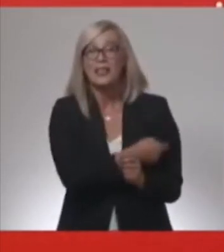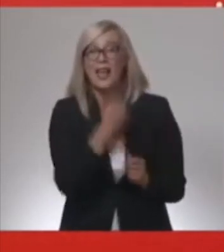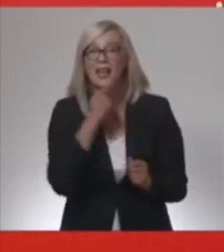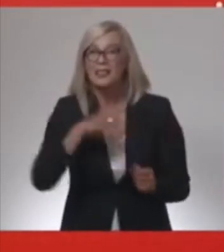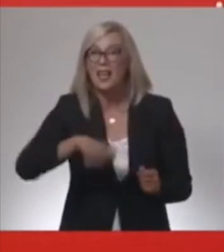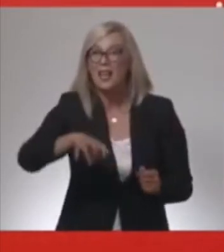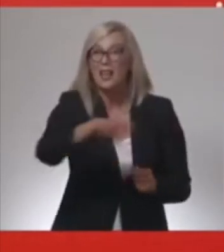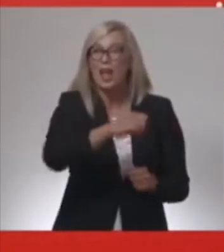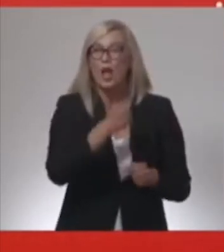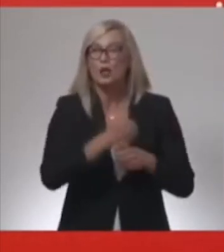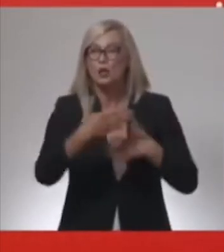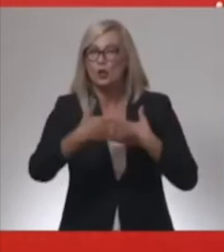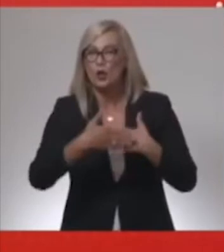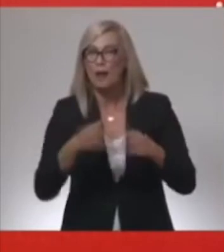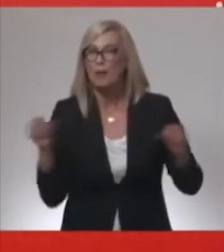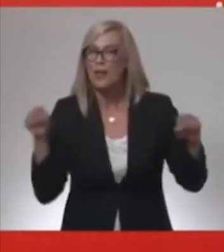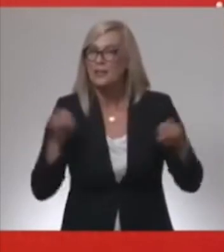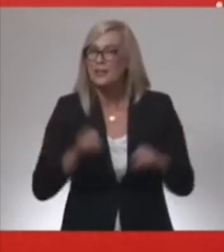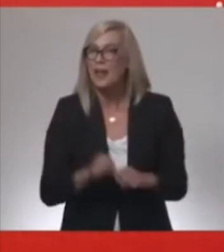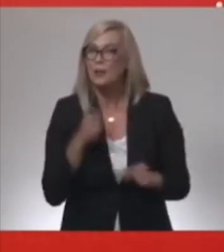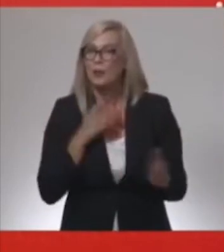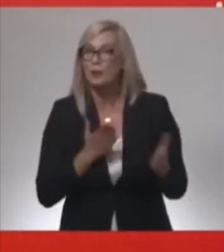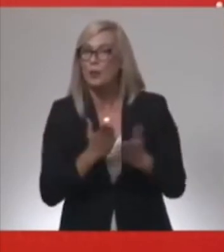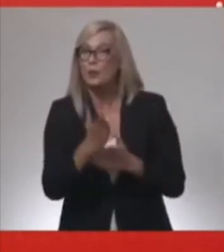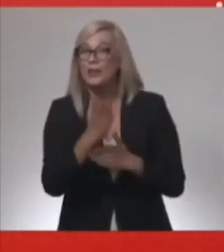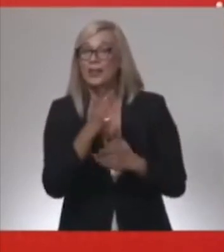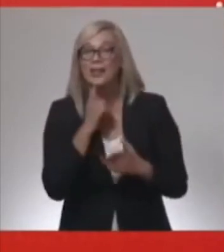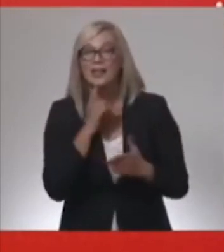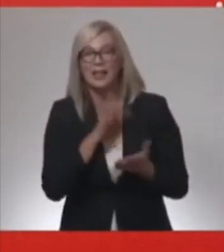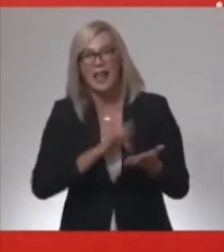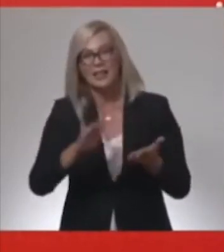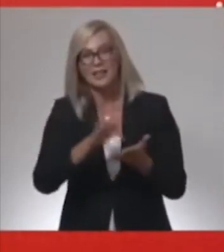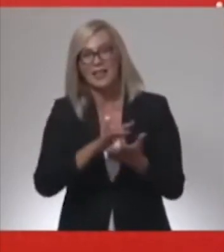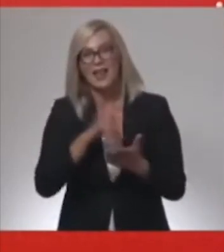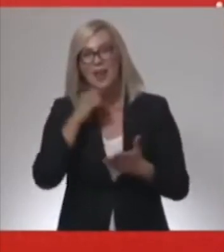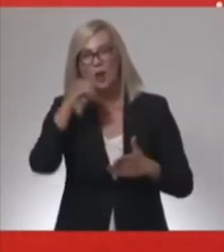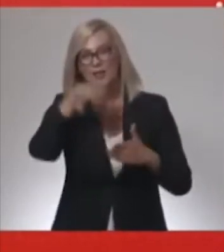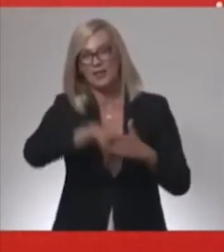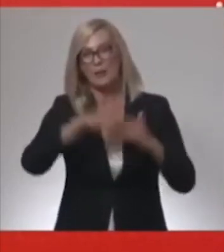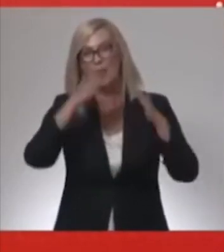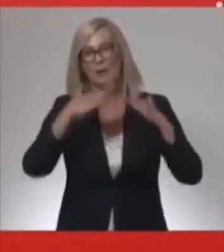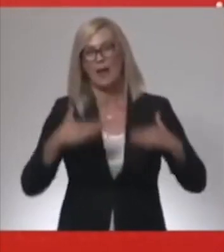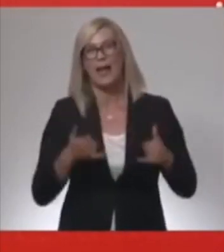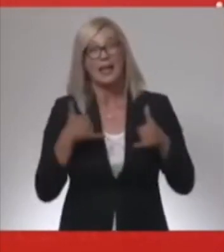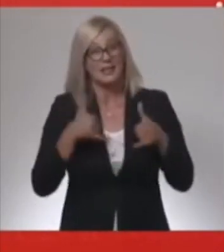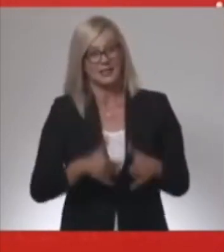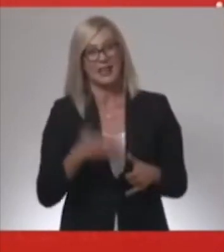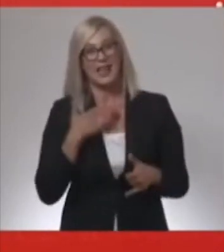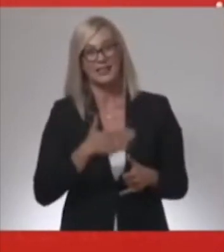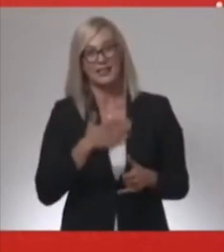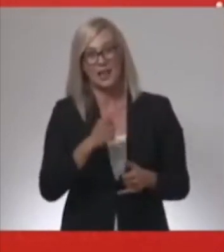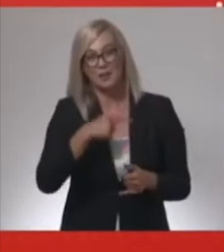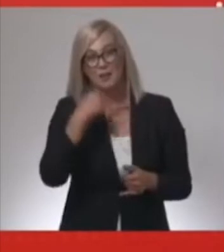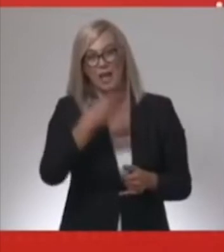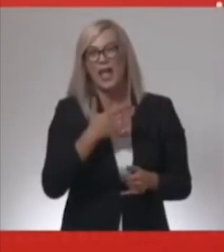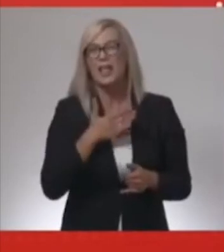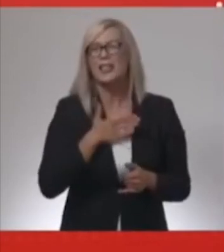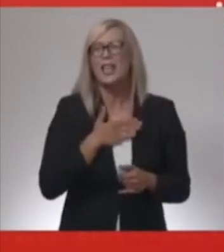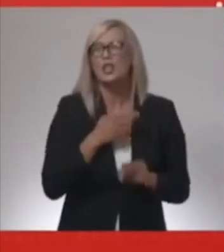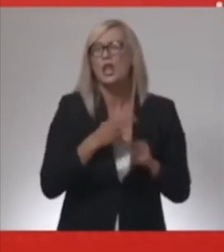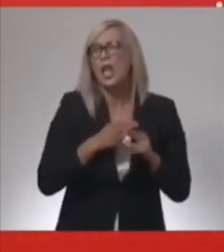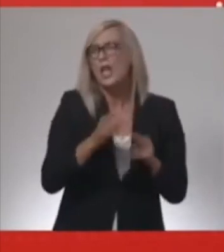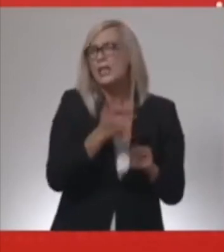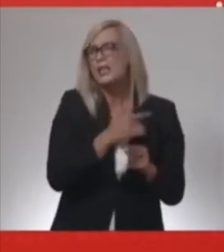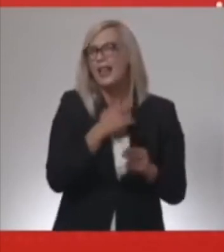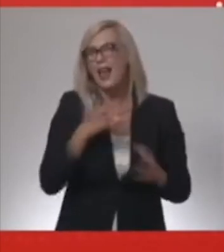edhe bashkëpunimin ndërrajonal, stabilitetin dhe prosperitetin në të gjithë Ballkanin Perëndimor. Në këtë rast dua që të shpreh